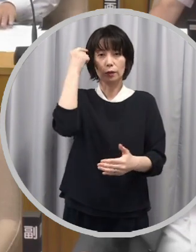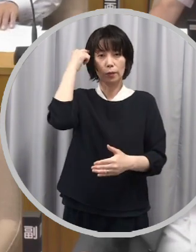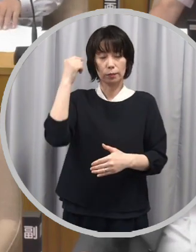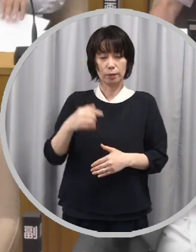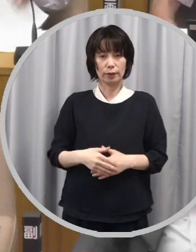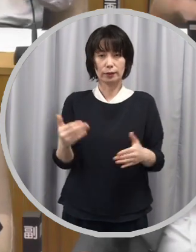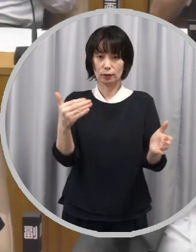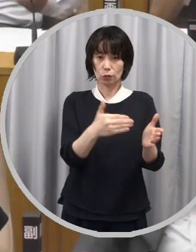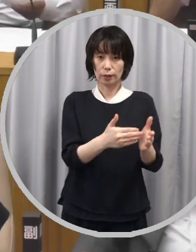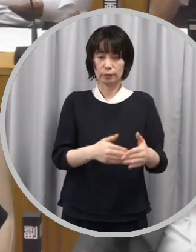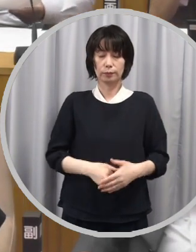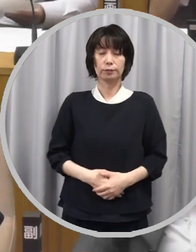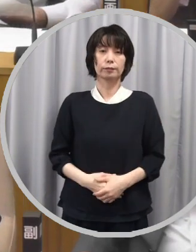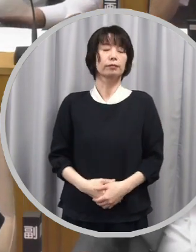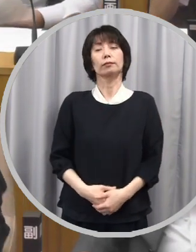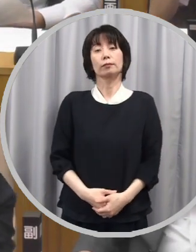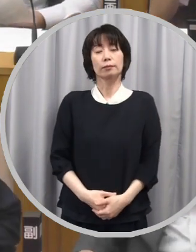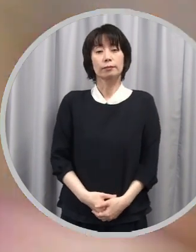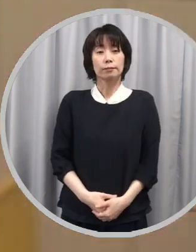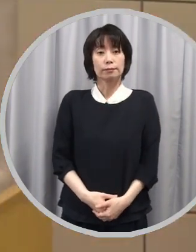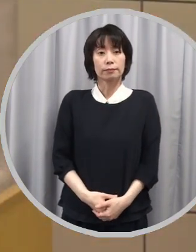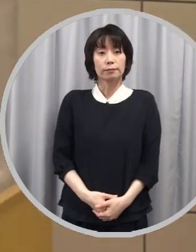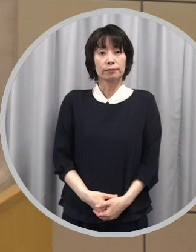ります。以上であります。